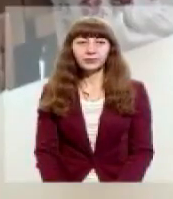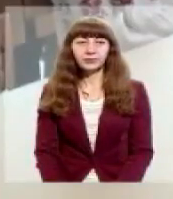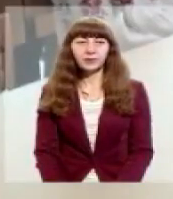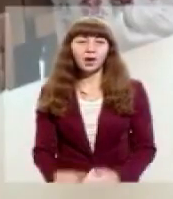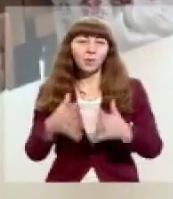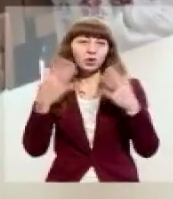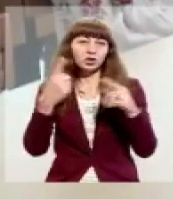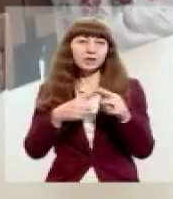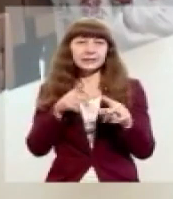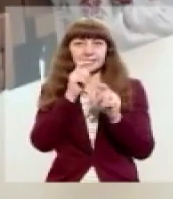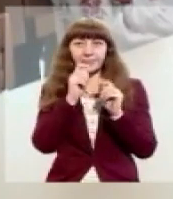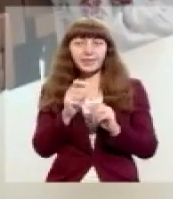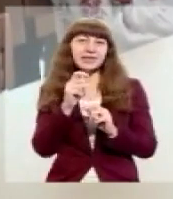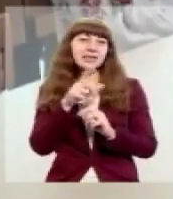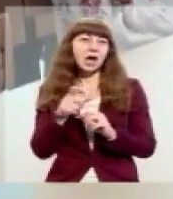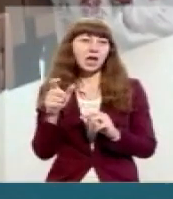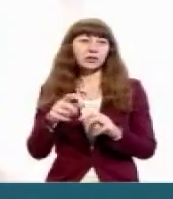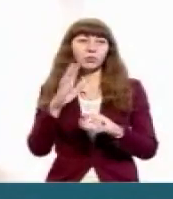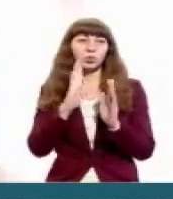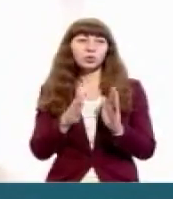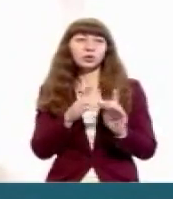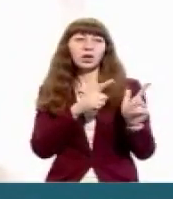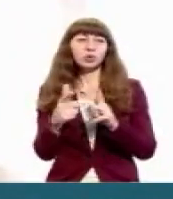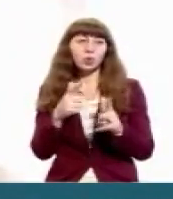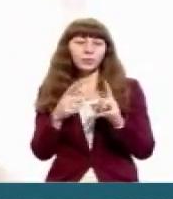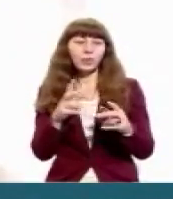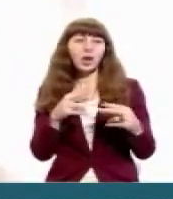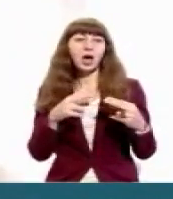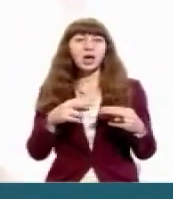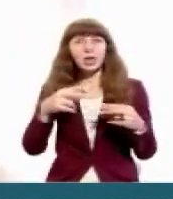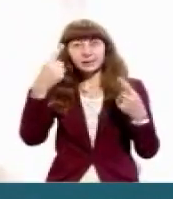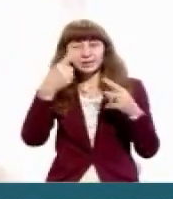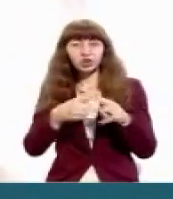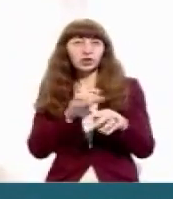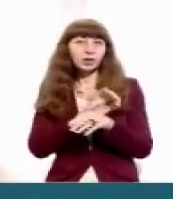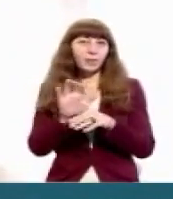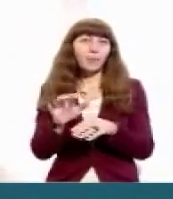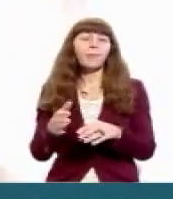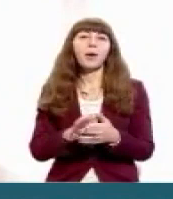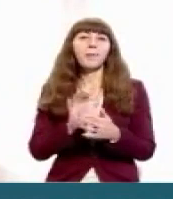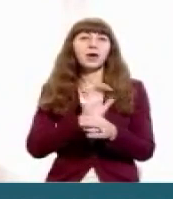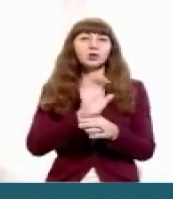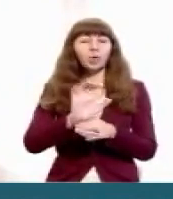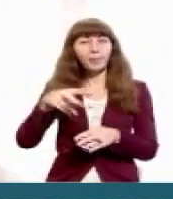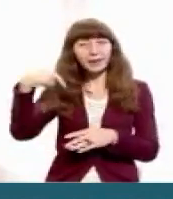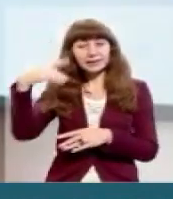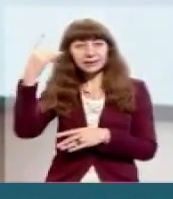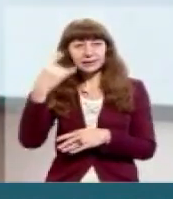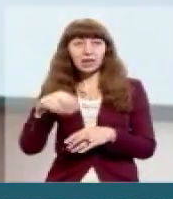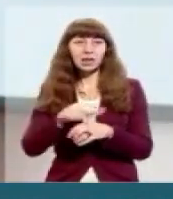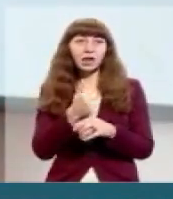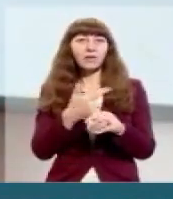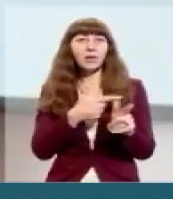Стипендиаттардың басым көпшілігі жаратылыстану техникалы бағыттар бойынша шетелде даярланатын болады. Мемлекет басының тапсырмасы бойынша инженерлік